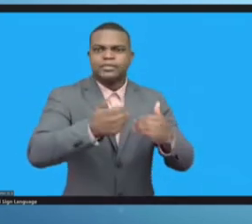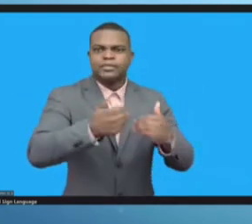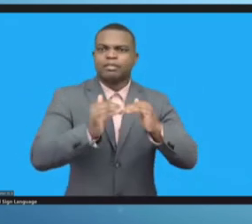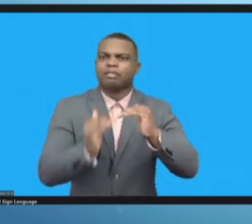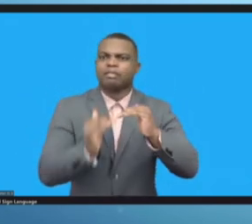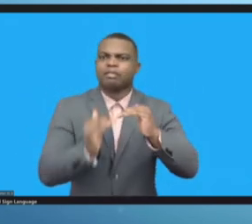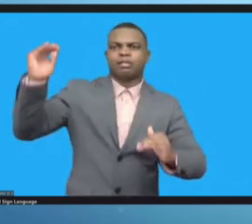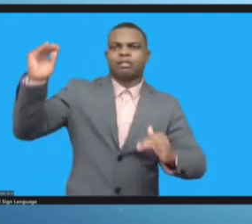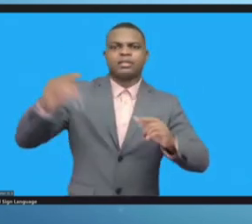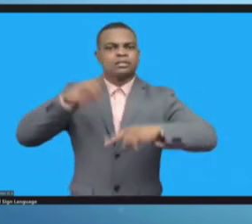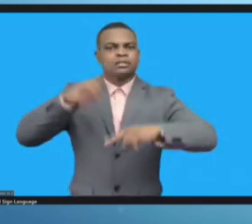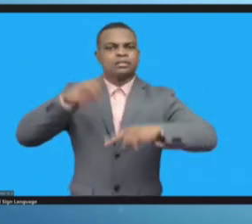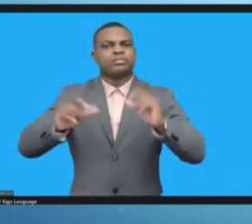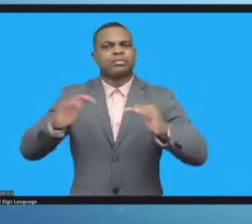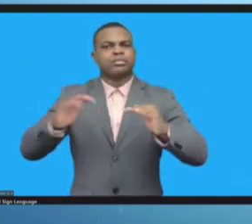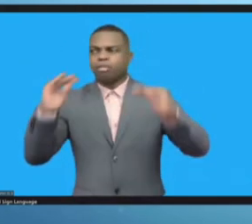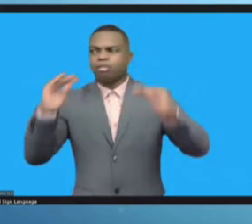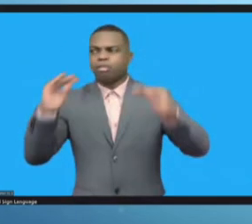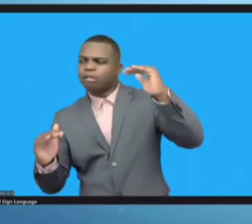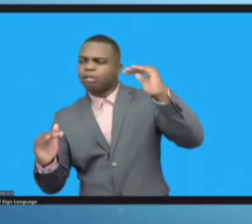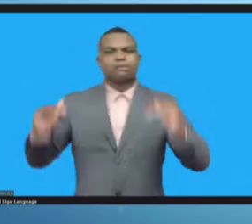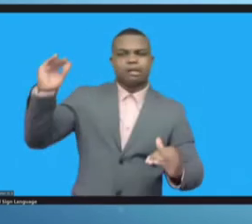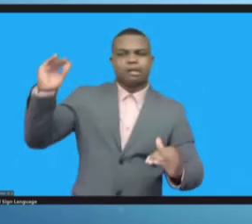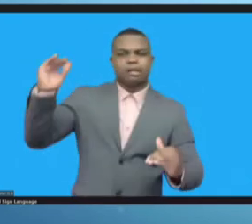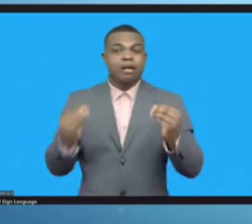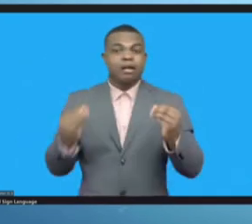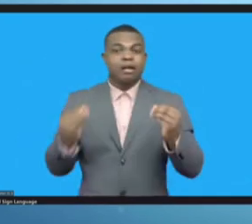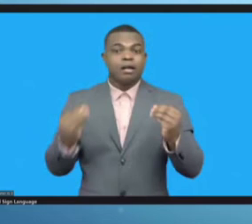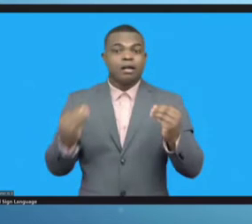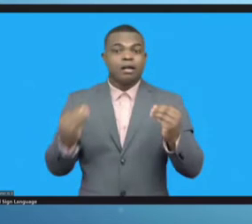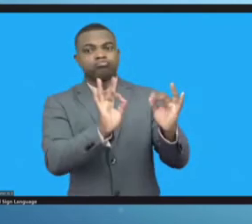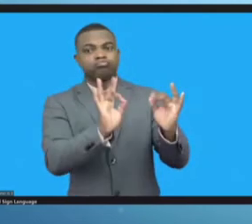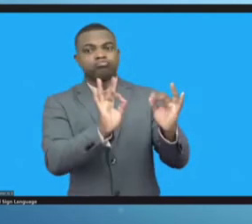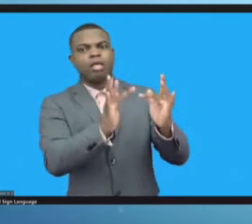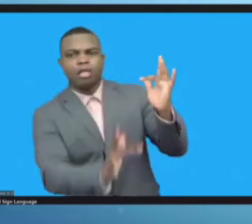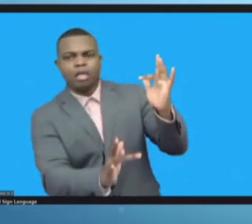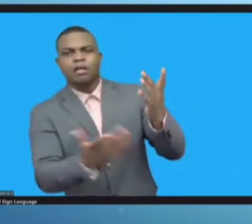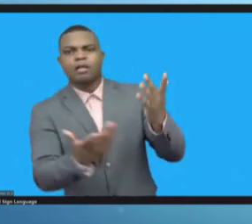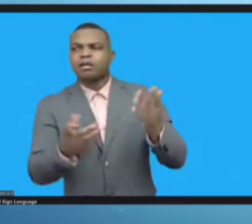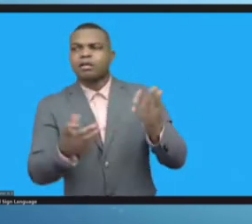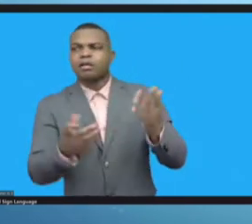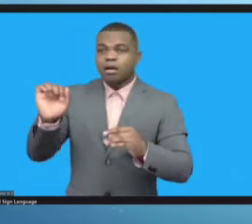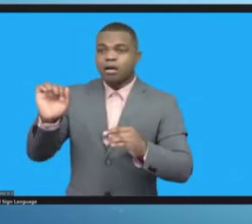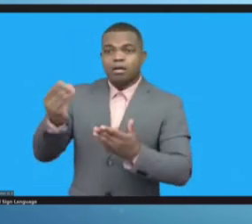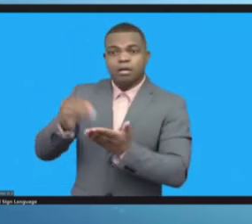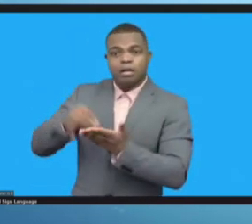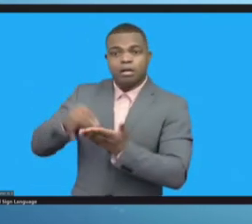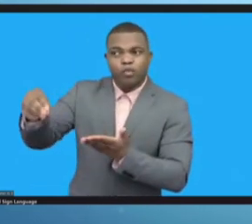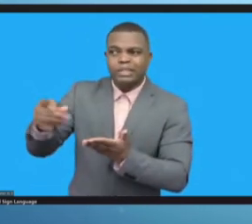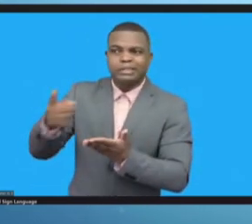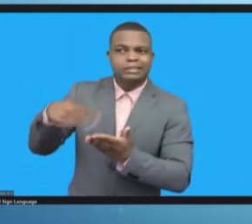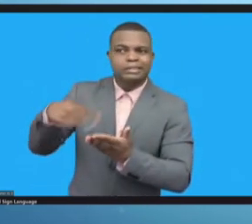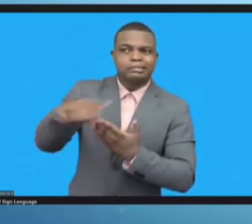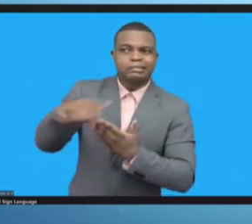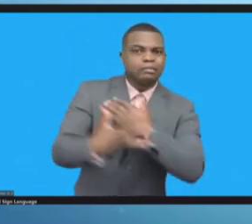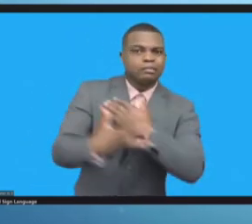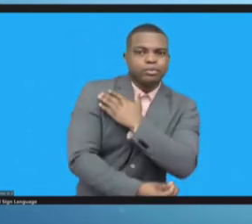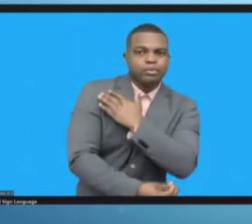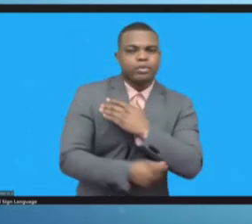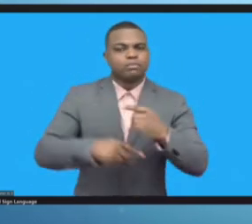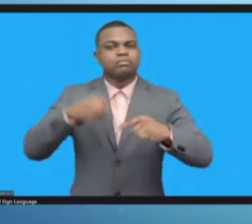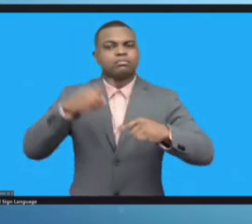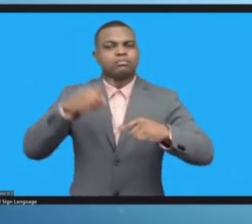l'abordabilité des prix, un contenu significatif. Il y a donc une opportunité hors pair pour accélérer la transformation numérique et ainsi